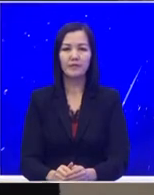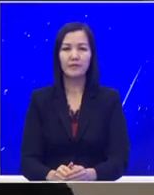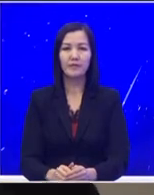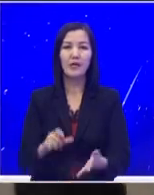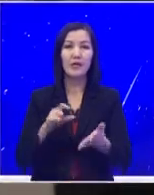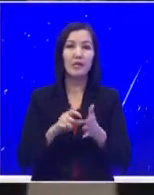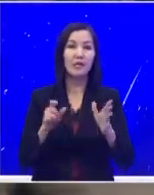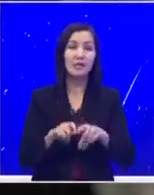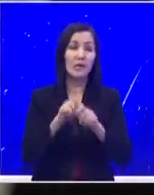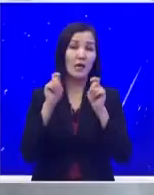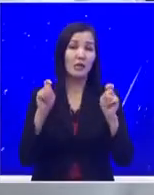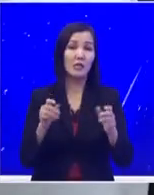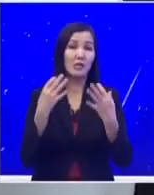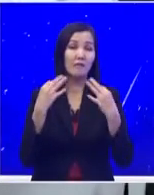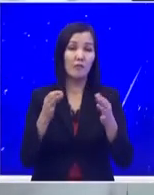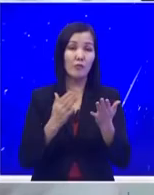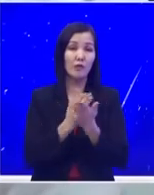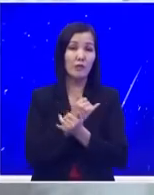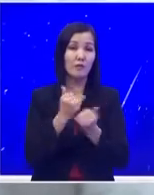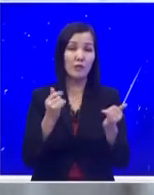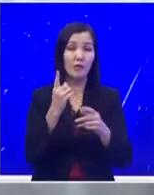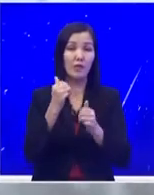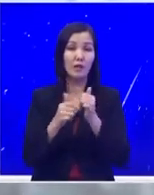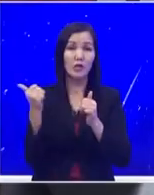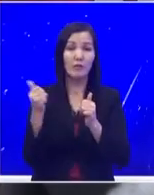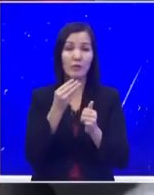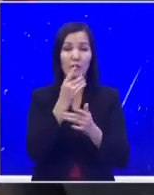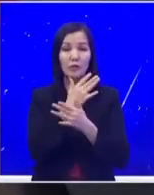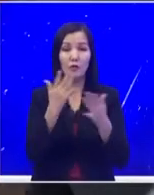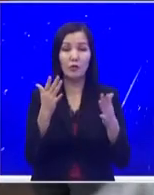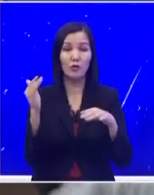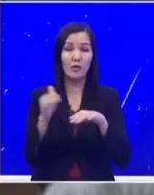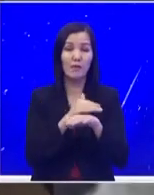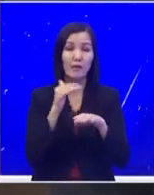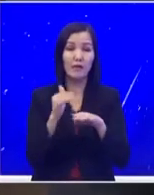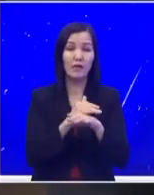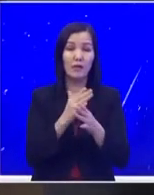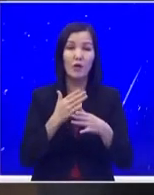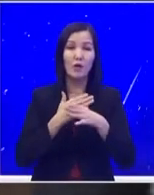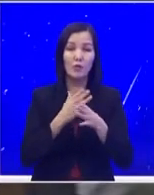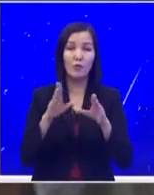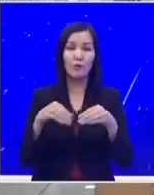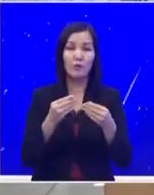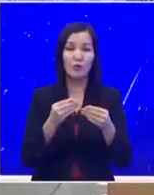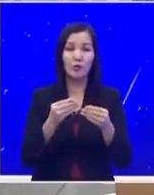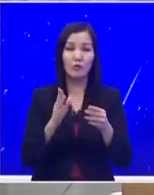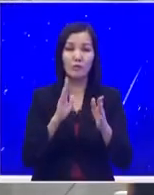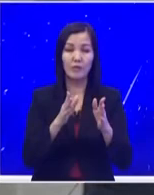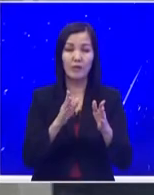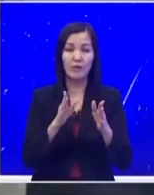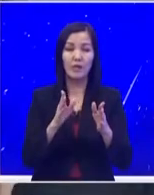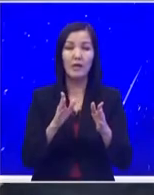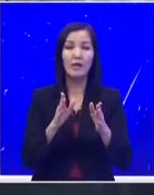Кеңсе ашық форматта қызмет көрсетеді. Жастар апта сайын азық түлік қажетті заттарды қабылдап, көмекке мұқтаждарға үлестіріп отырады.